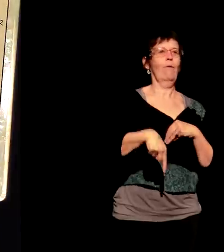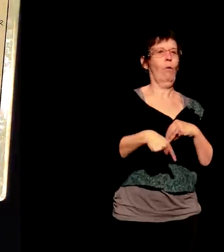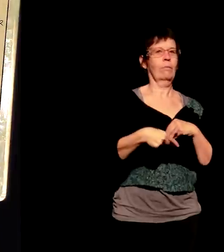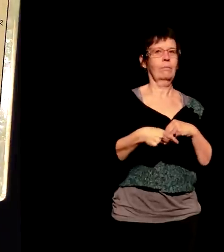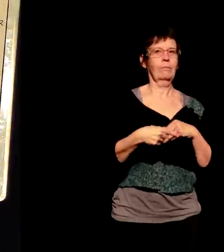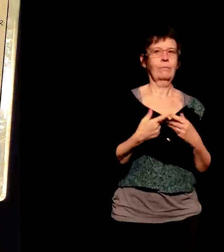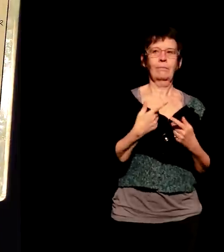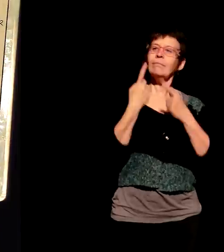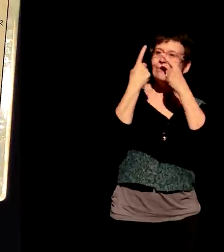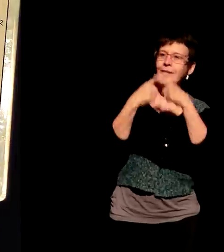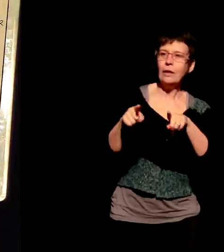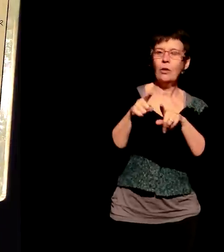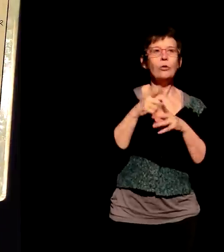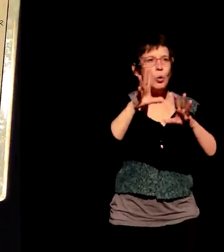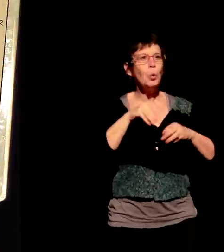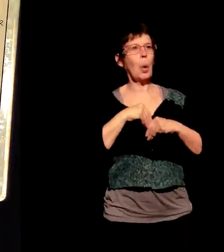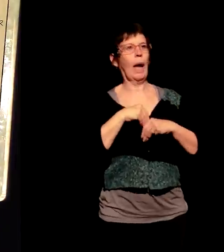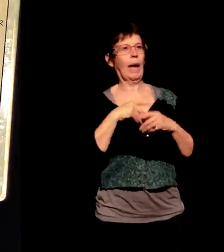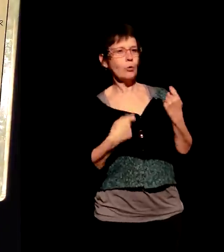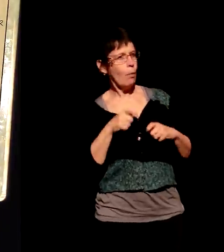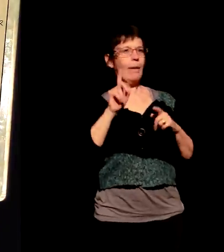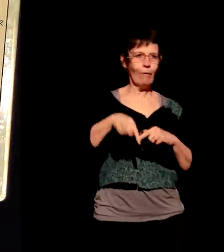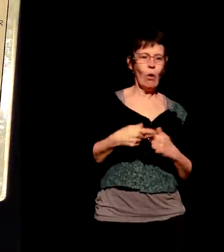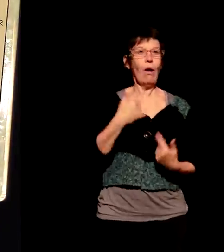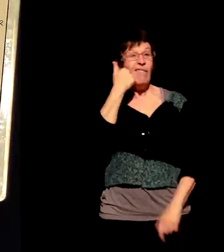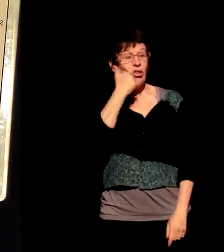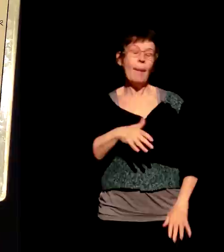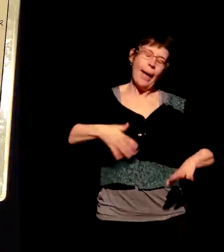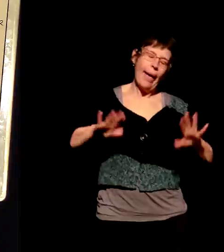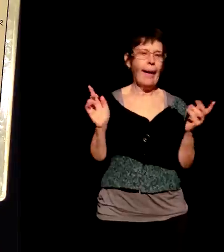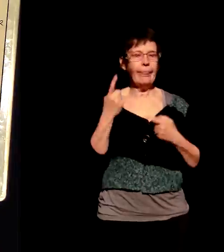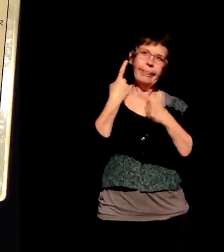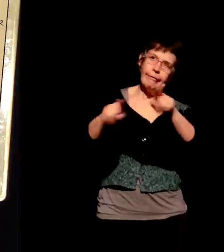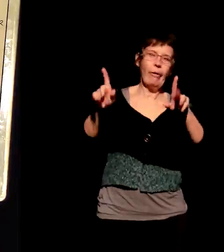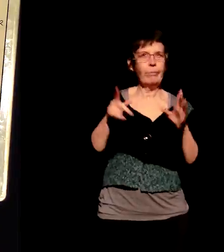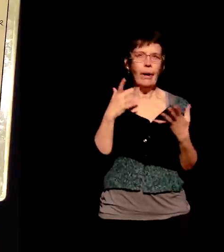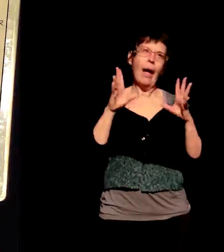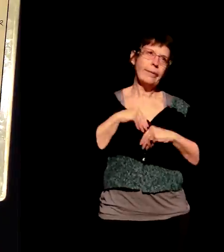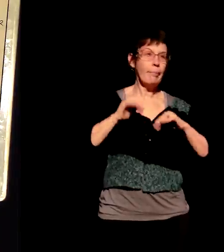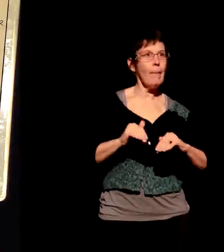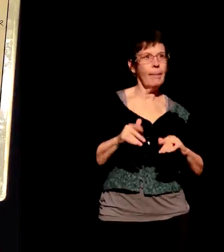différence. Tolérer la différence. Elle fait chier, mais enfin, il faut la tolérer. La différence.